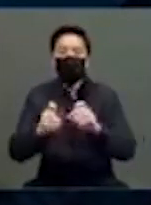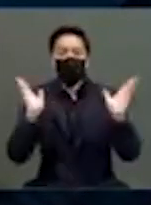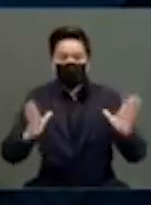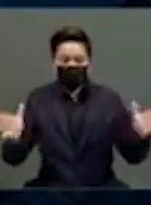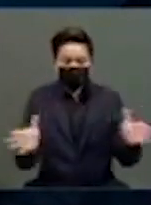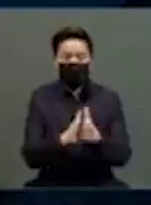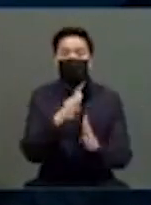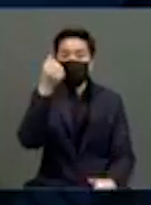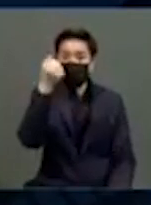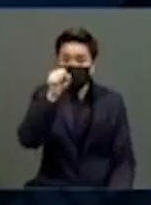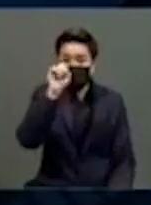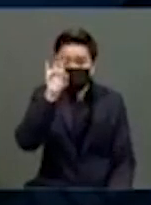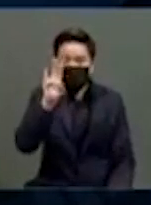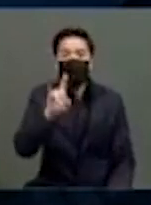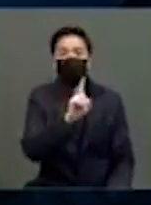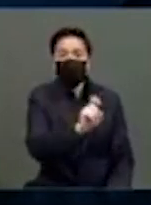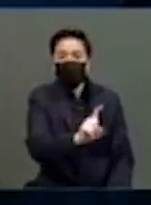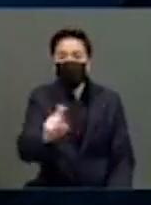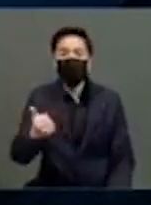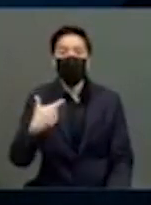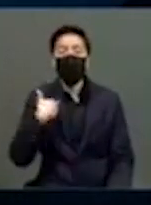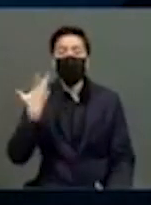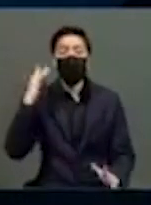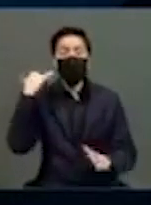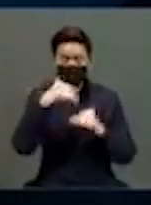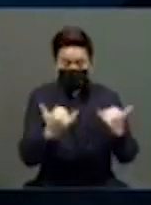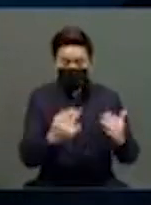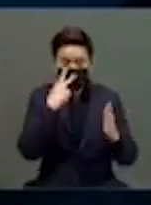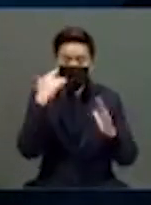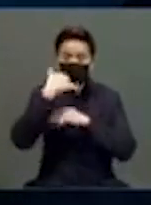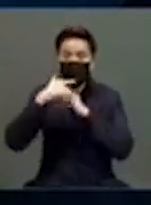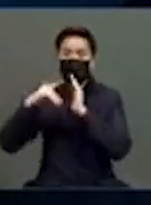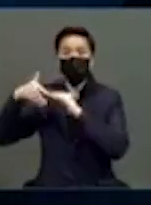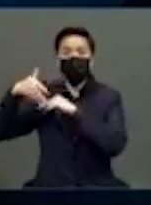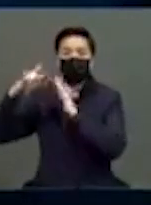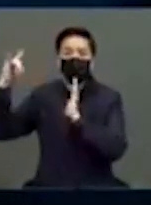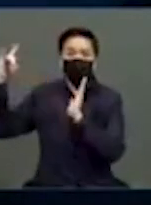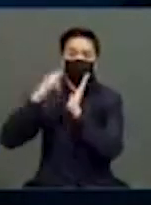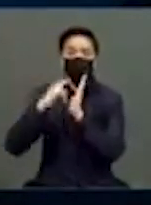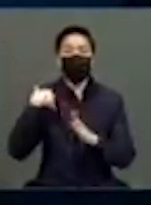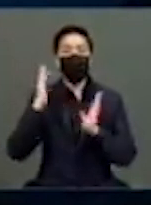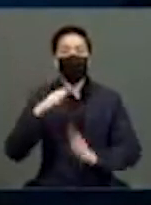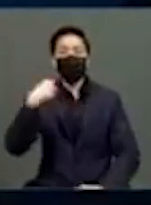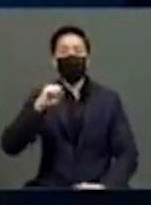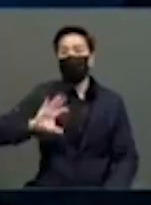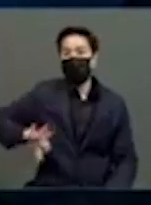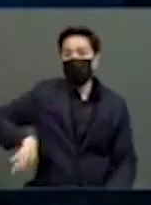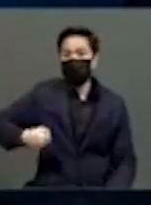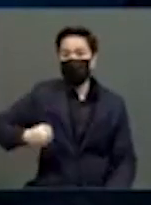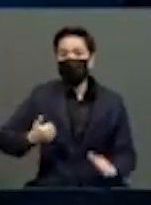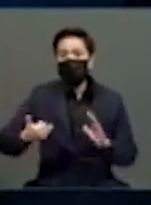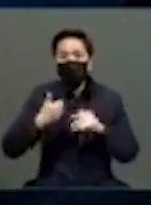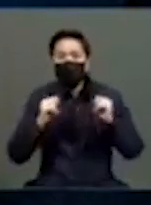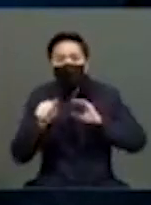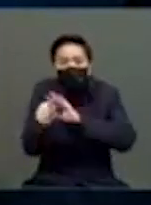17รายในด้วยนะครับมาจากต่างประเทศนะครับครั้งนี้มี 10รายนะครับผมเป็นกัมพูชามา